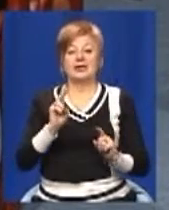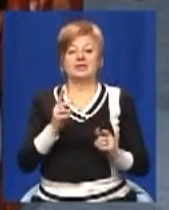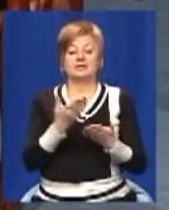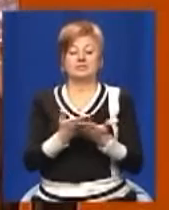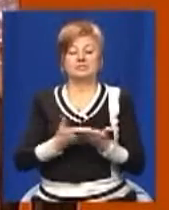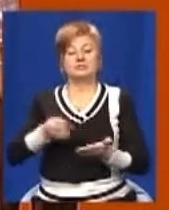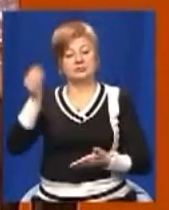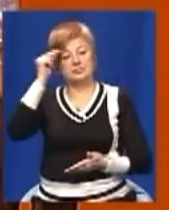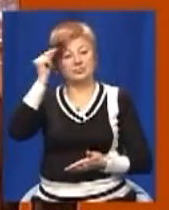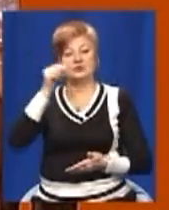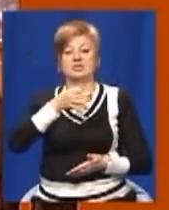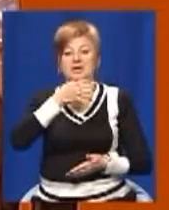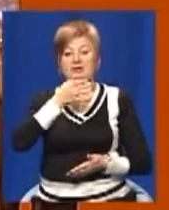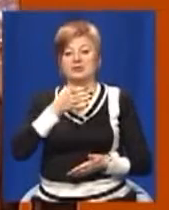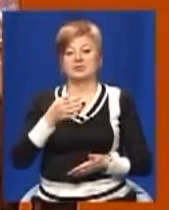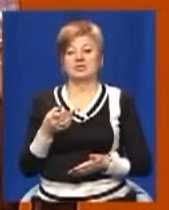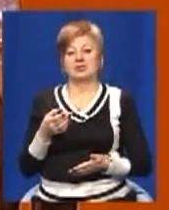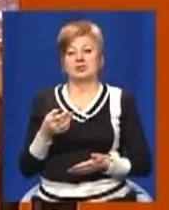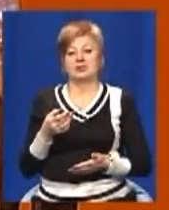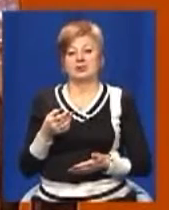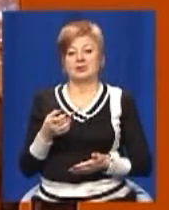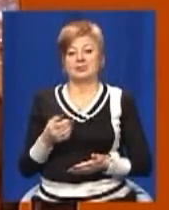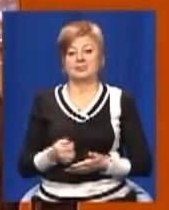предмети подобаються? Ну,